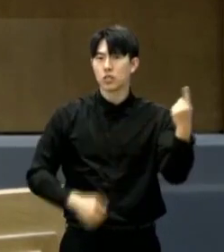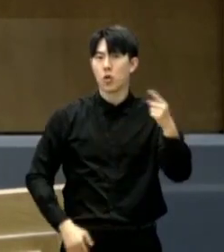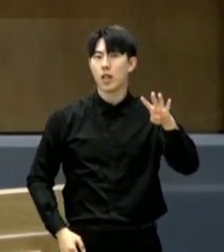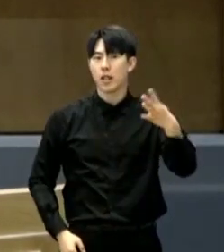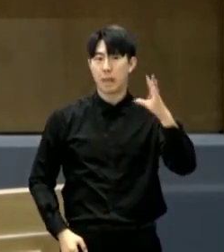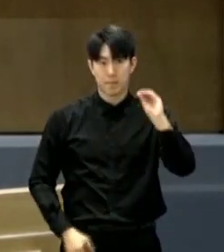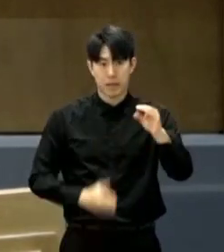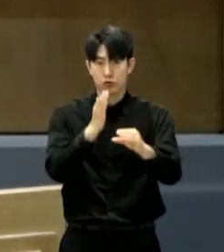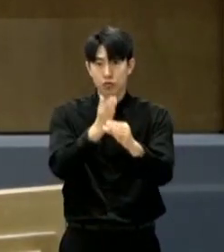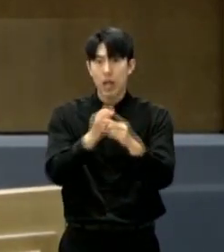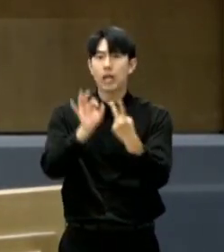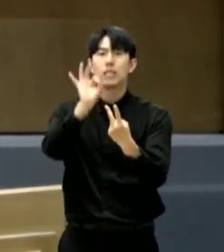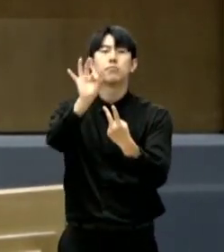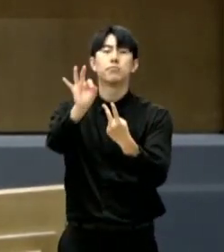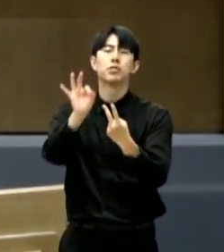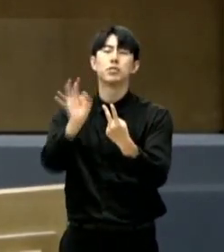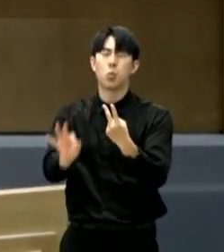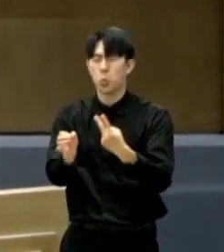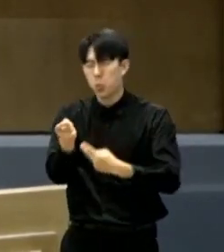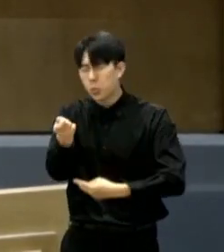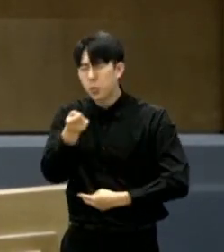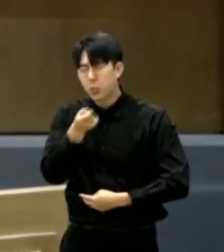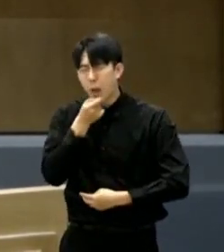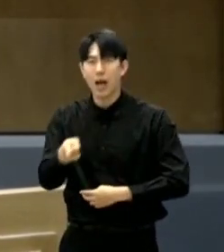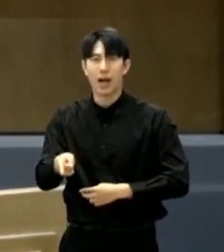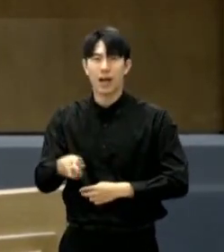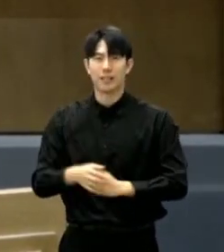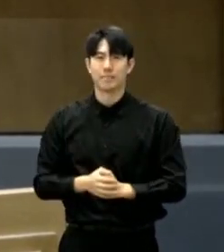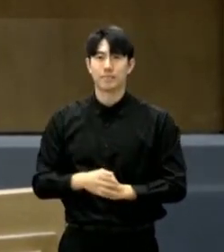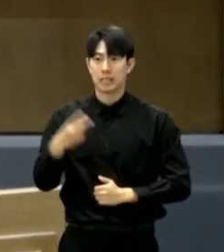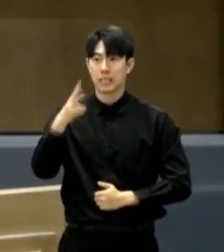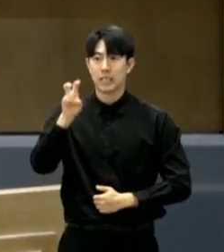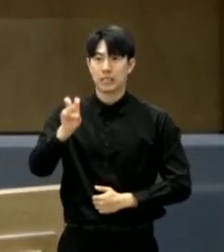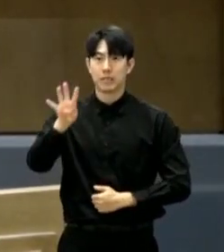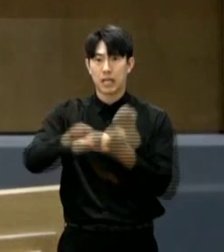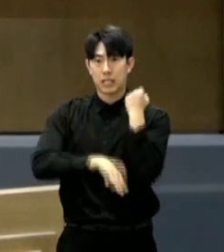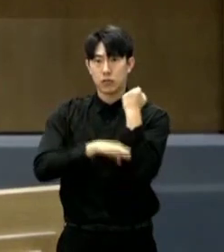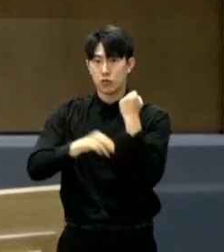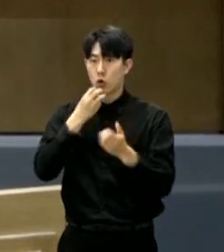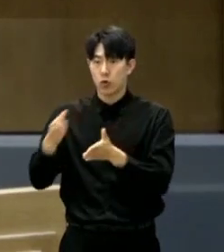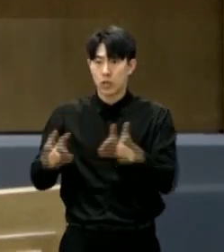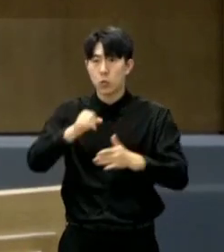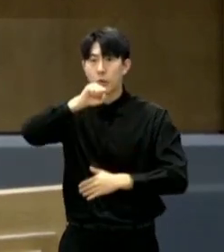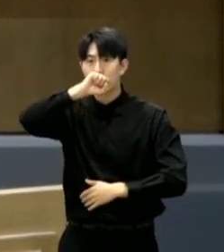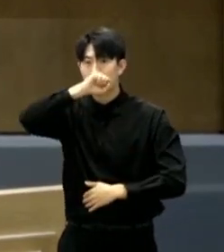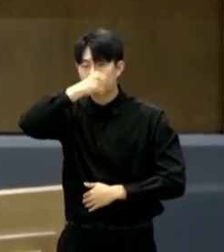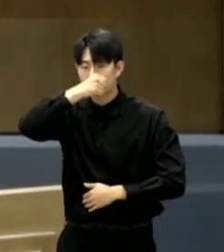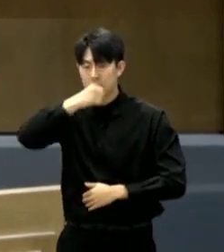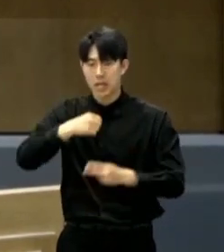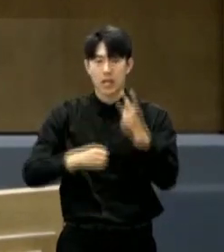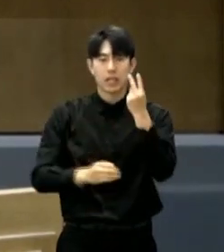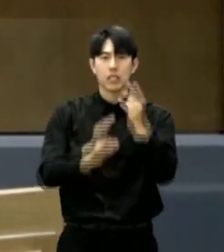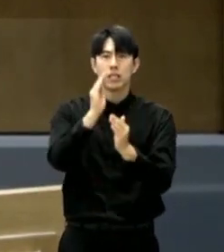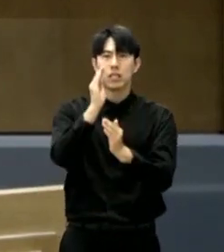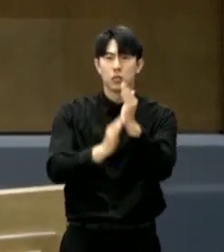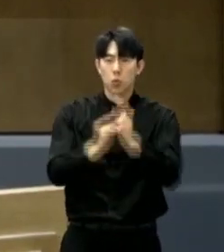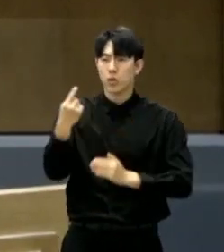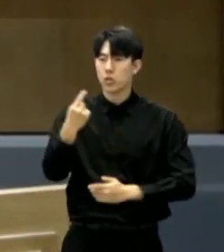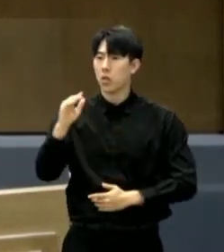명의 2%밖에 되지를 않습니다. 2024년도 경기도의 예산은